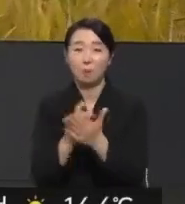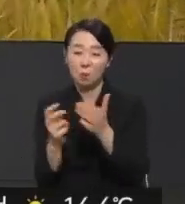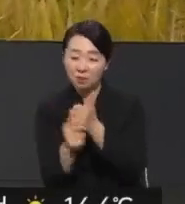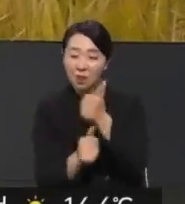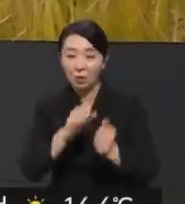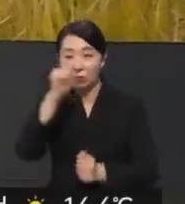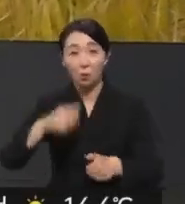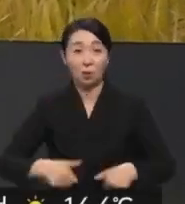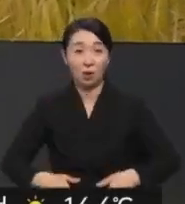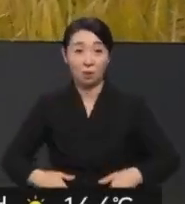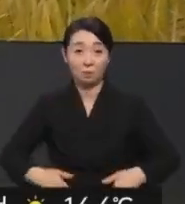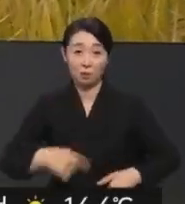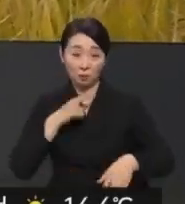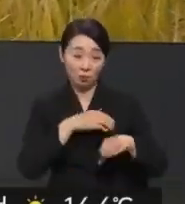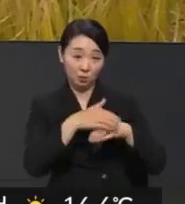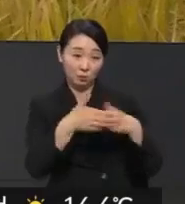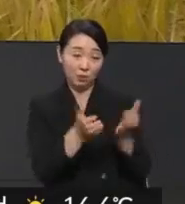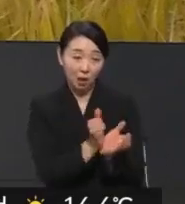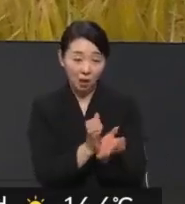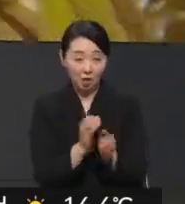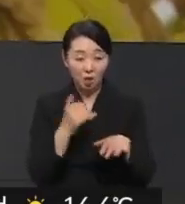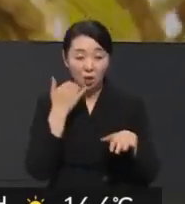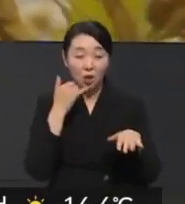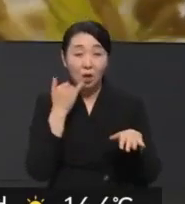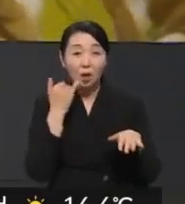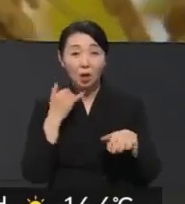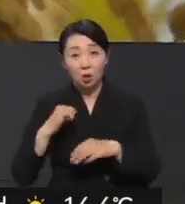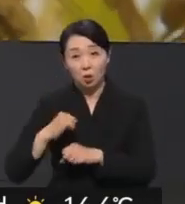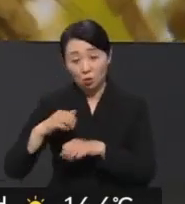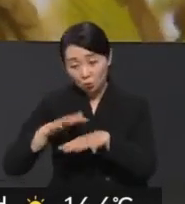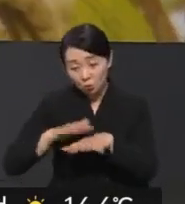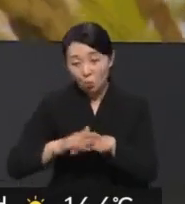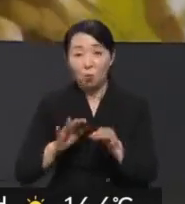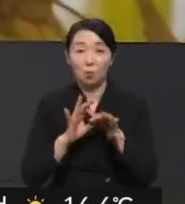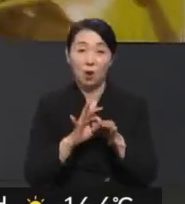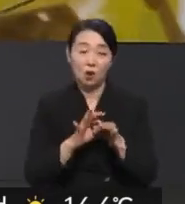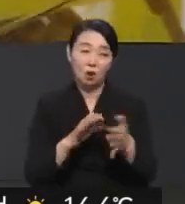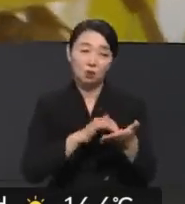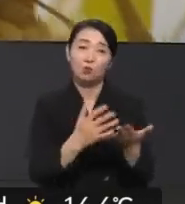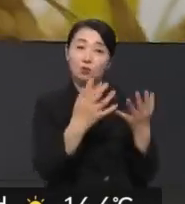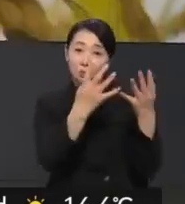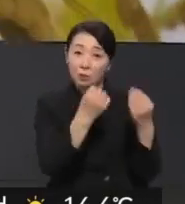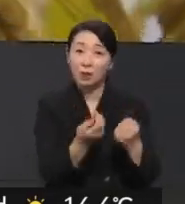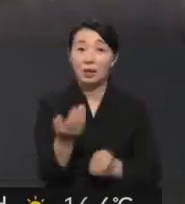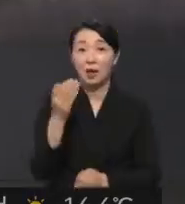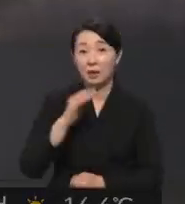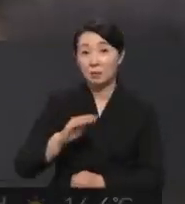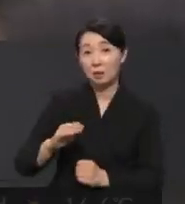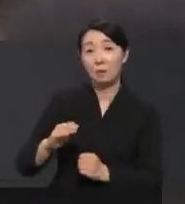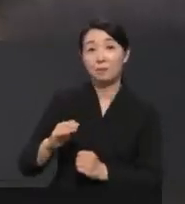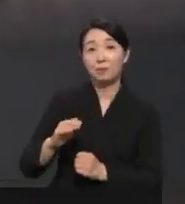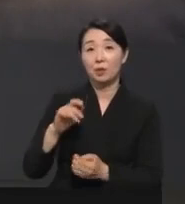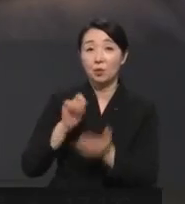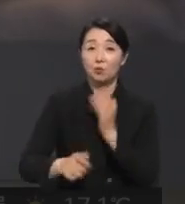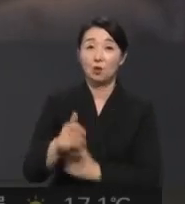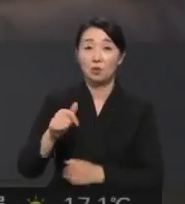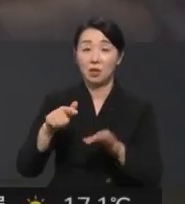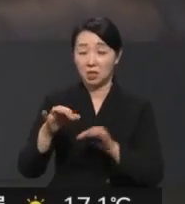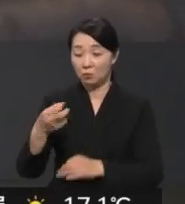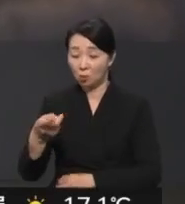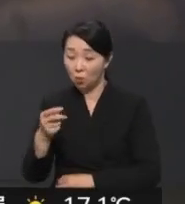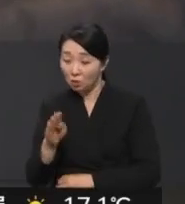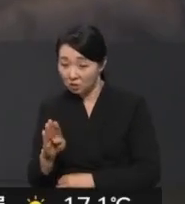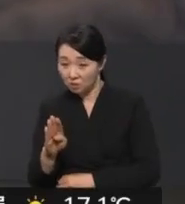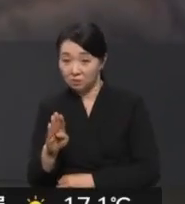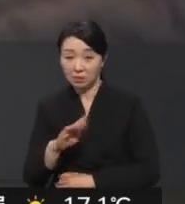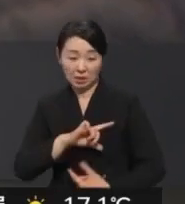민주당은 농해수위에서처럼 수적 우세 점하고 있지만요. 위원장이 국민의힘 김도읍 의원이죠. 법사위 명성에 걸맞게 또